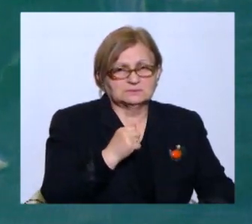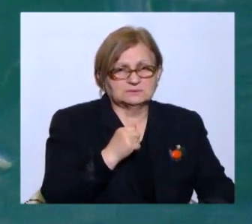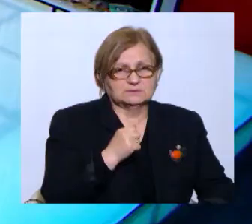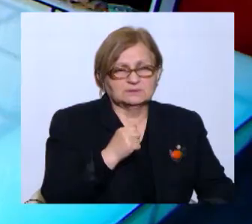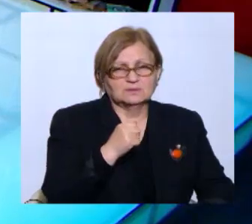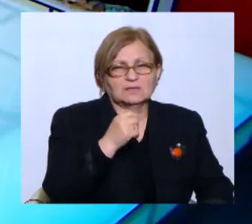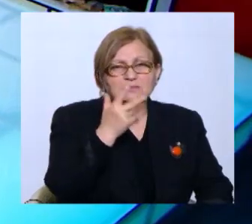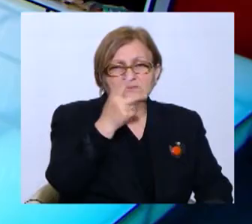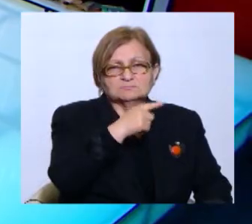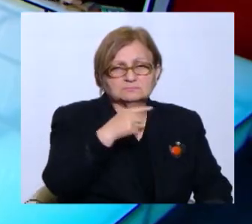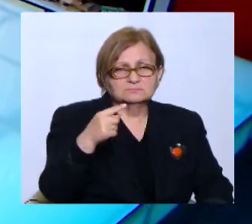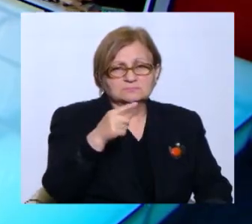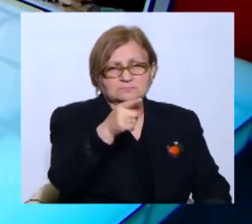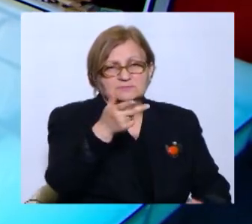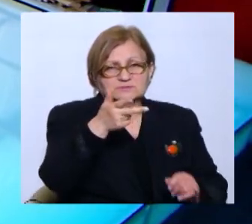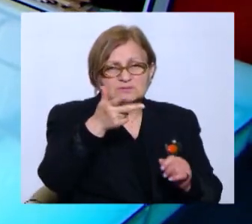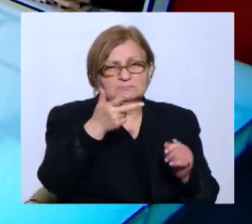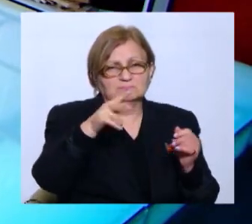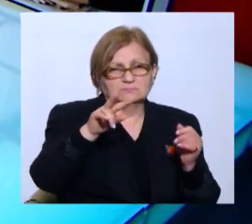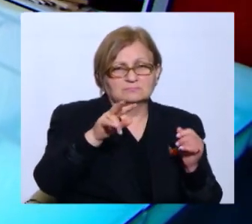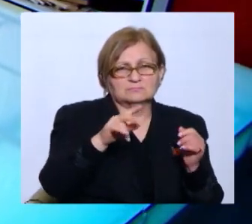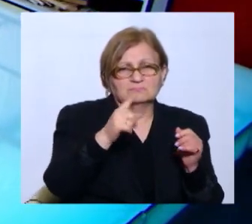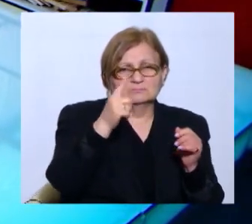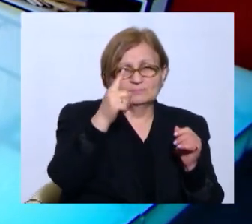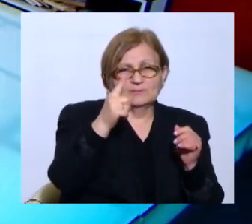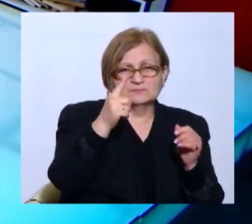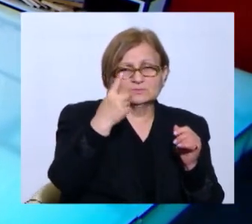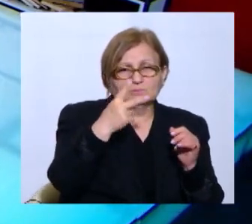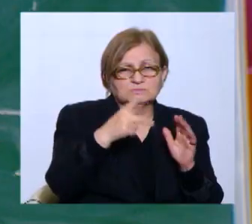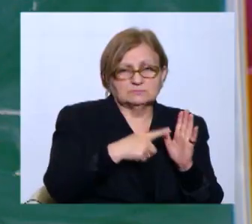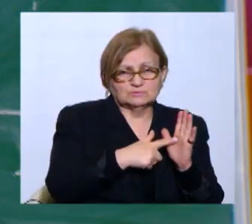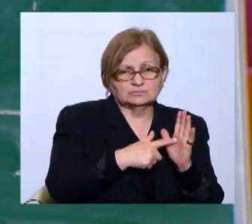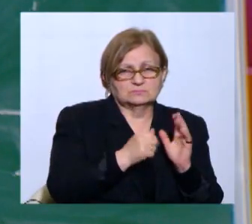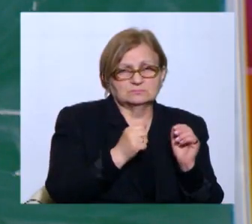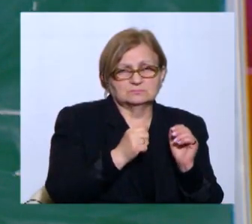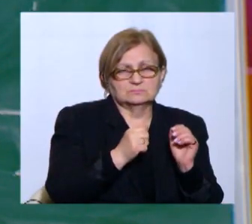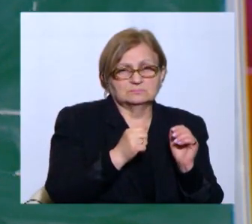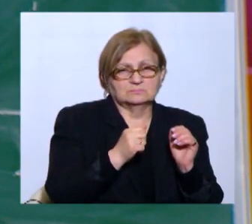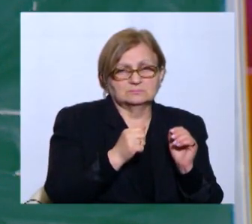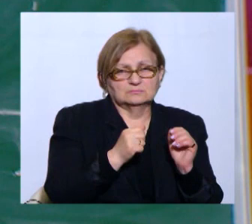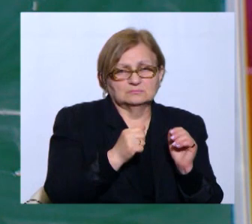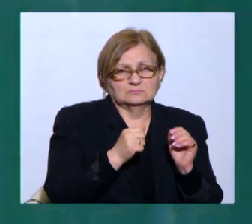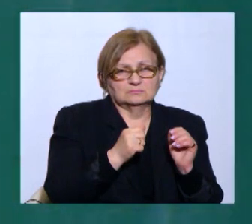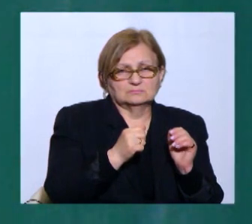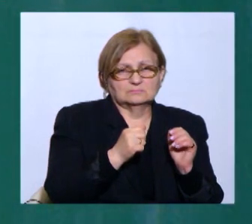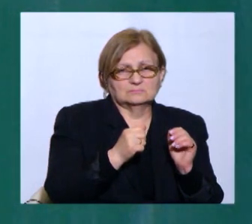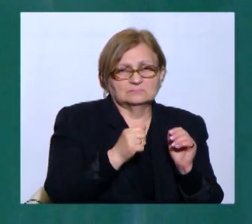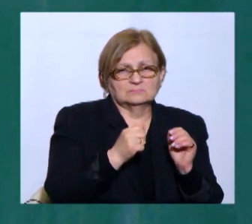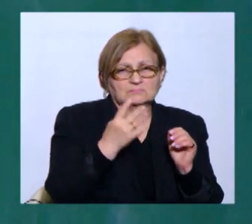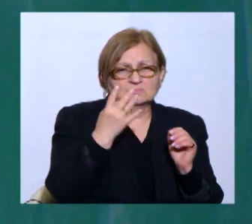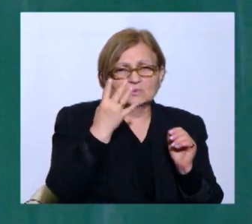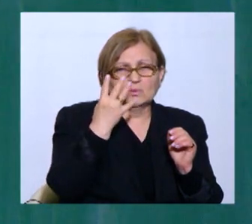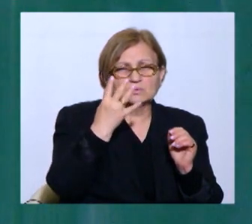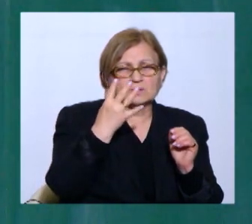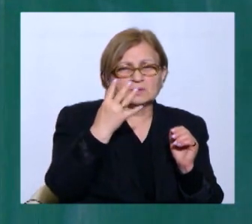ხარისხად მინუს 3. 3 მე 3 ხარისხში იყო მიშევში 1.27-დი. 1.27-დი არის ძალიან ძალიან დაახლოებით 4